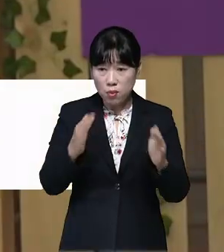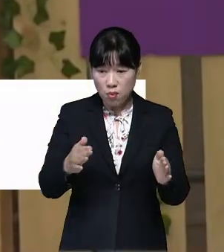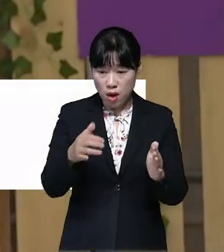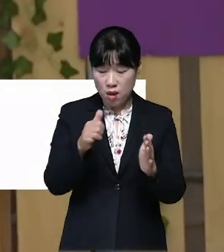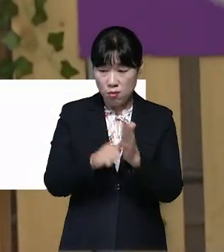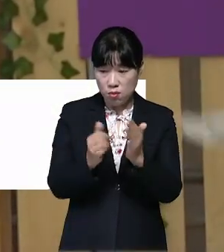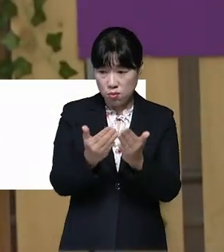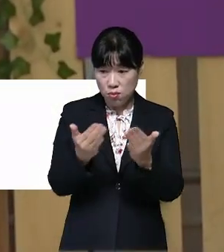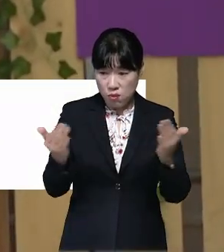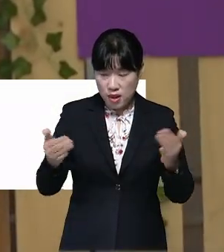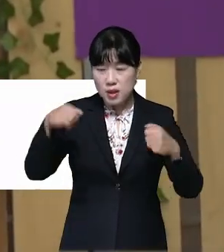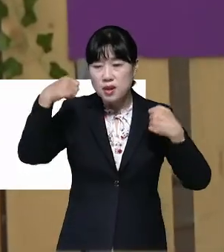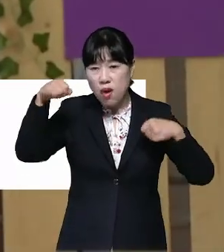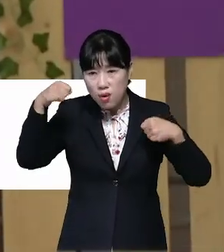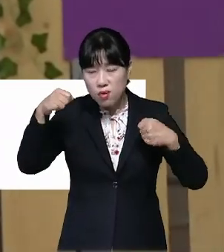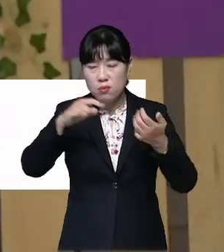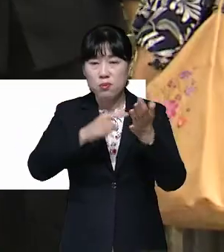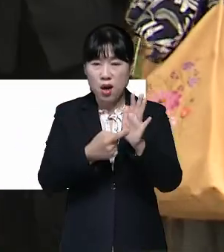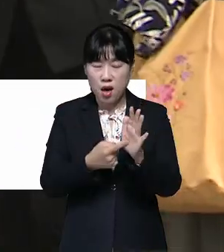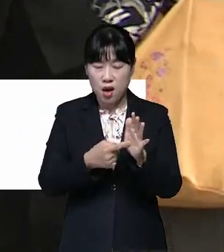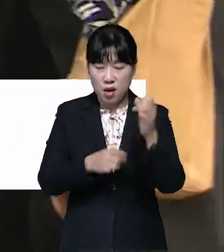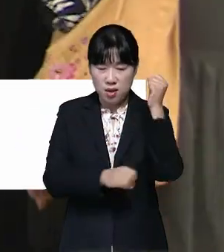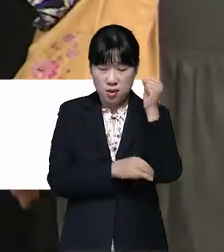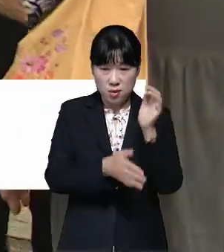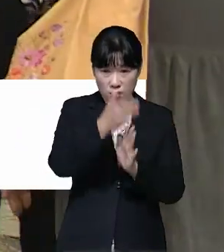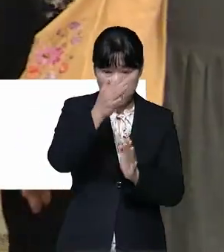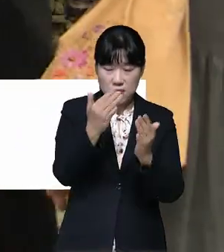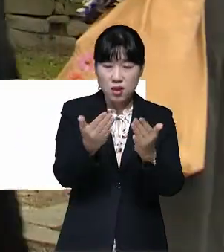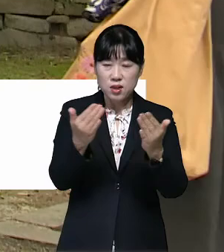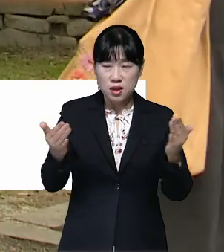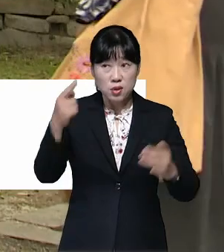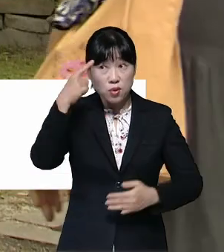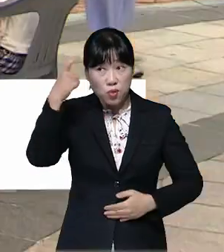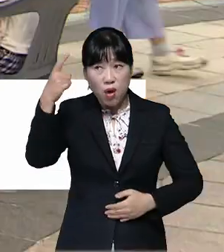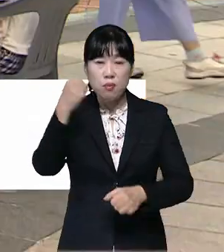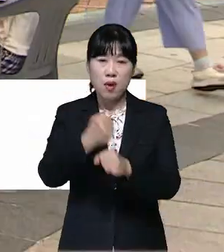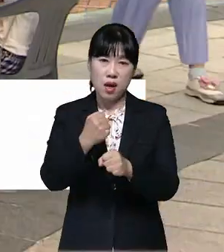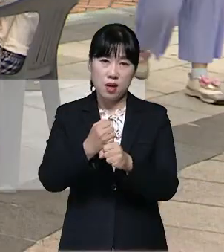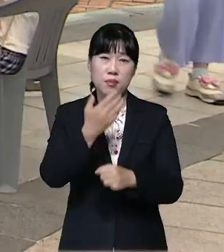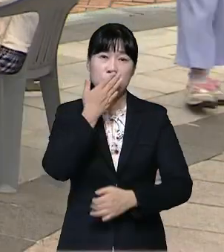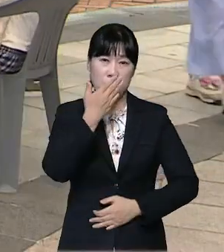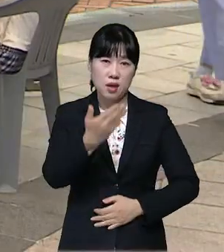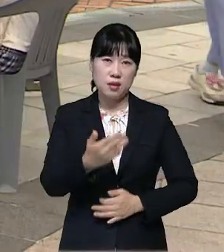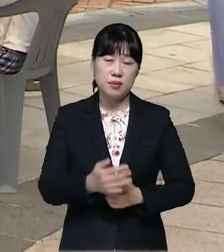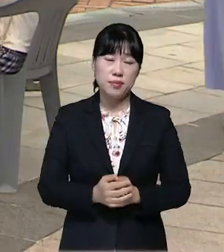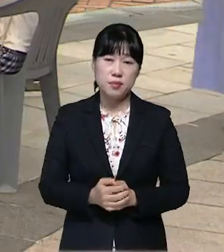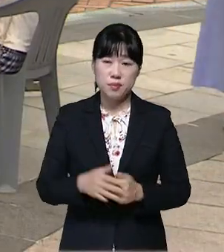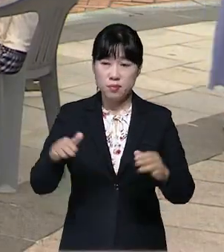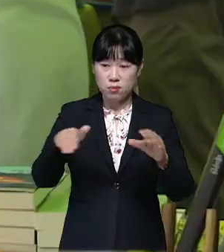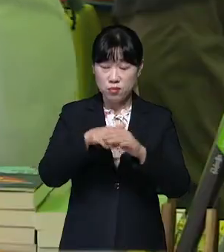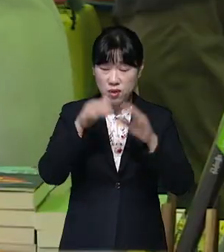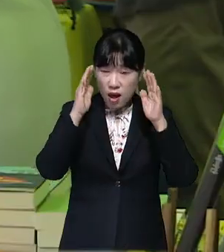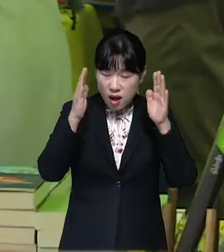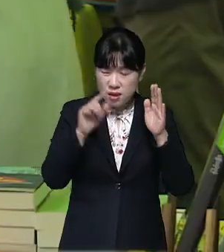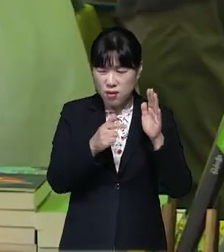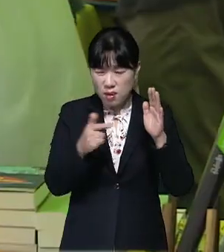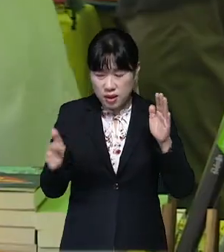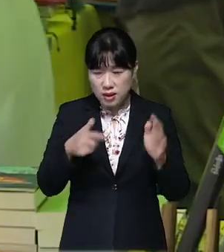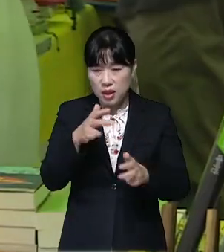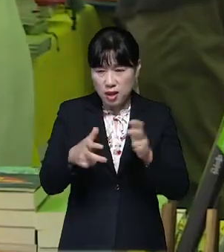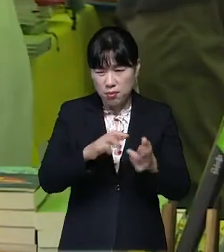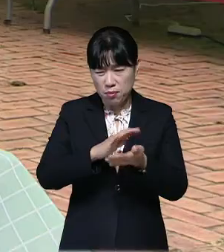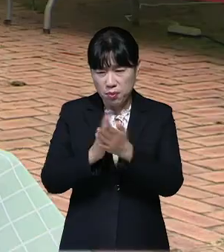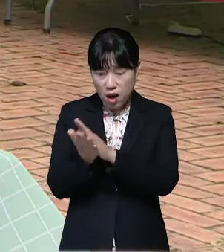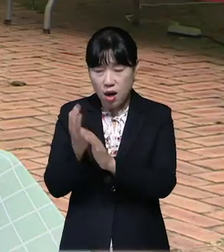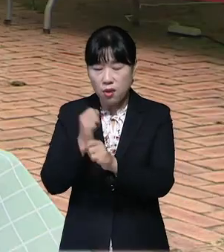작품은 연극으로 재탄생하고 원도심 거리는 전시관이 돼 추억을 선사합니다. 문학의 부흥과 산업화,